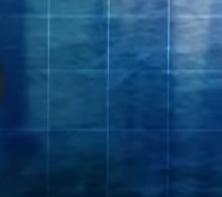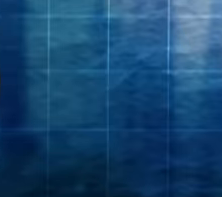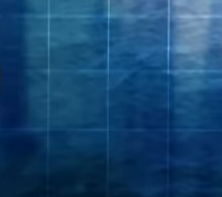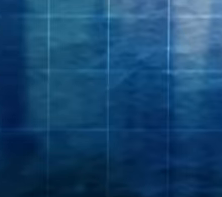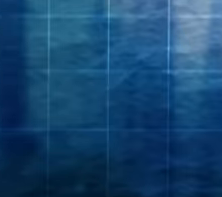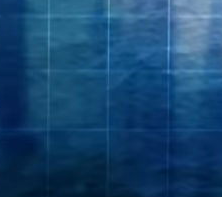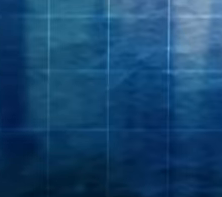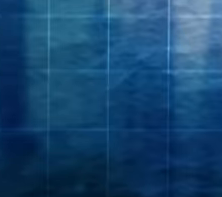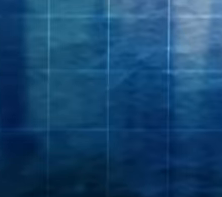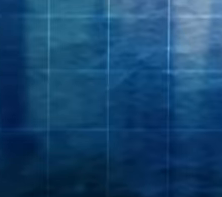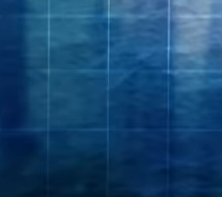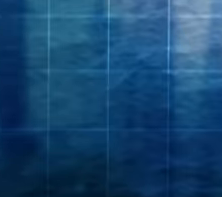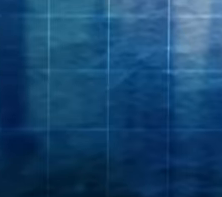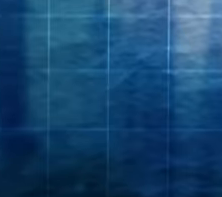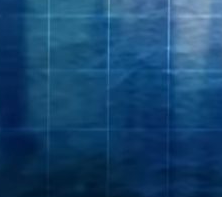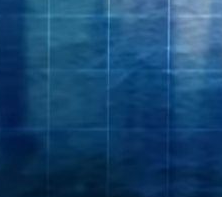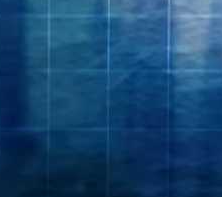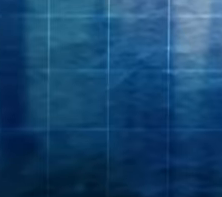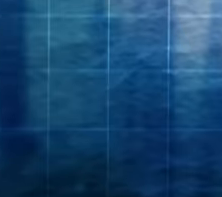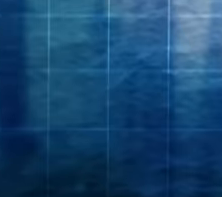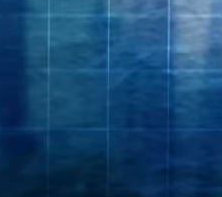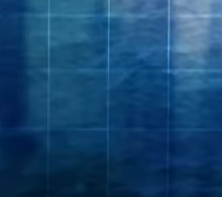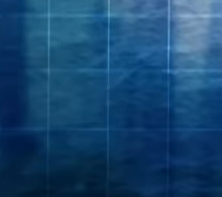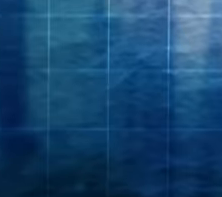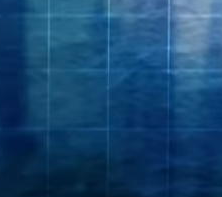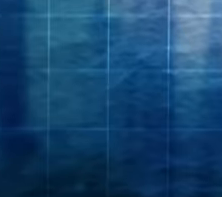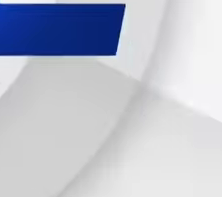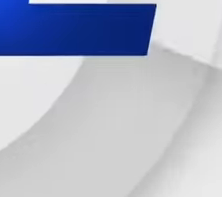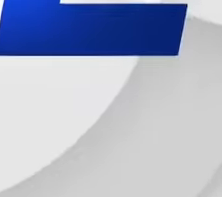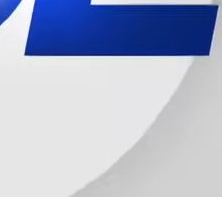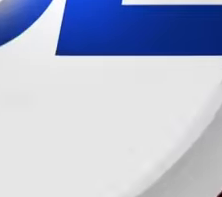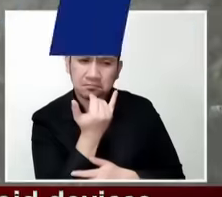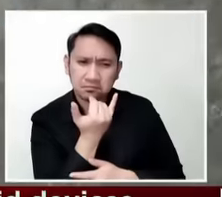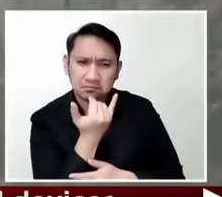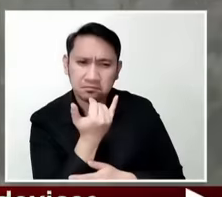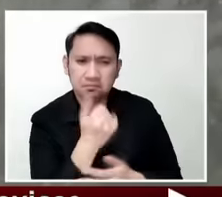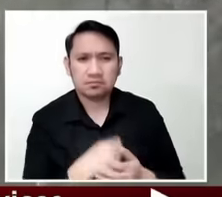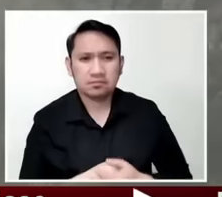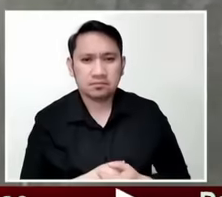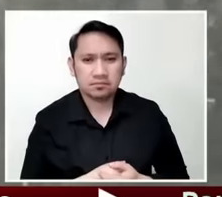napapaisip, bakit nga ba may pangalan ang bagyo?